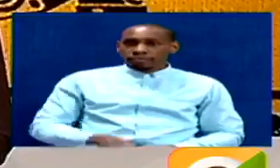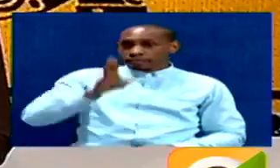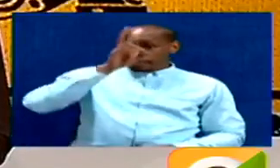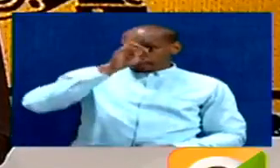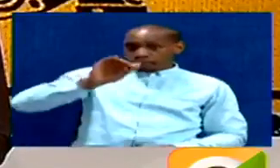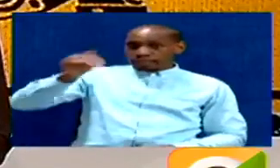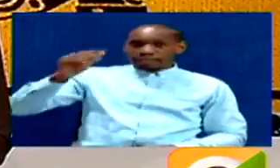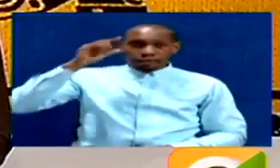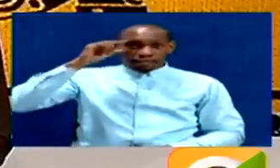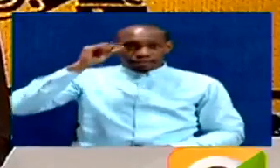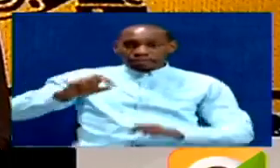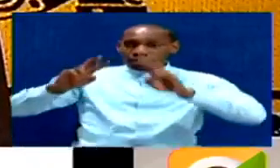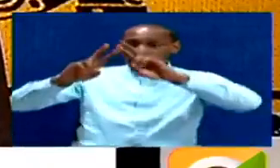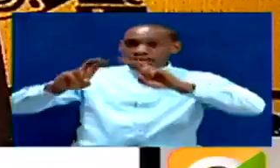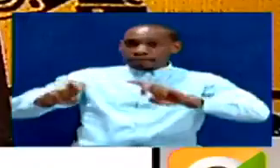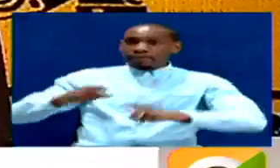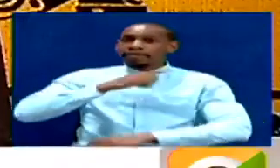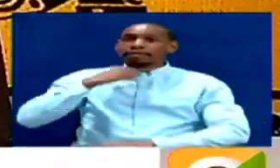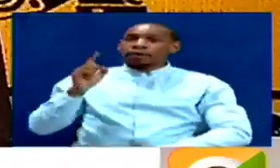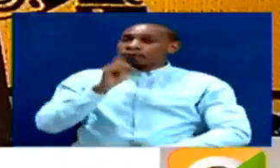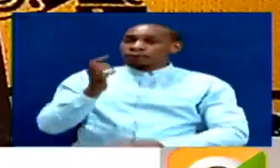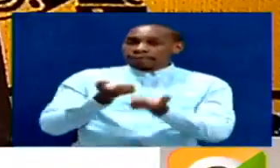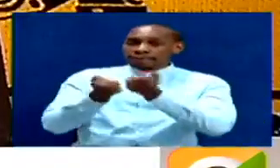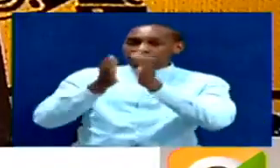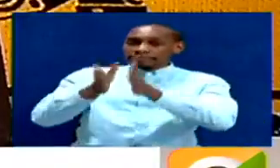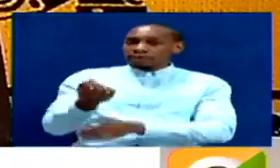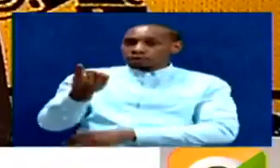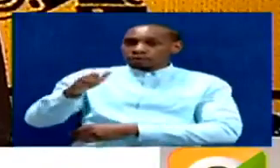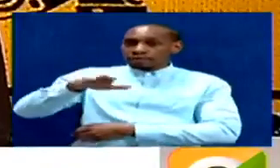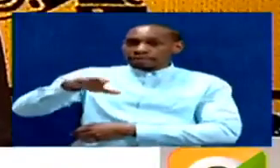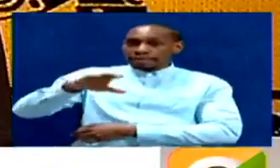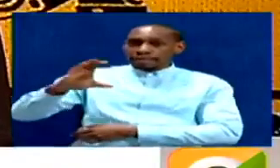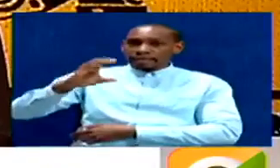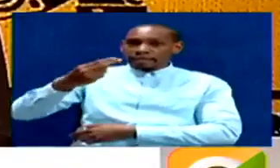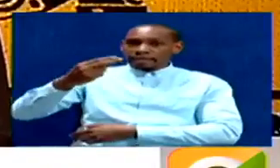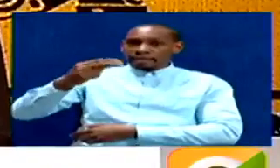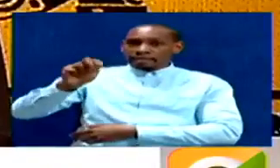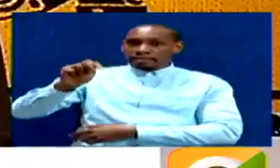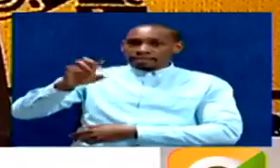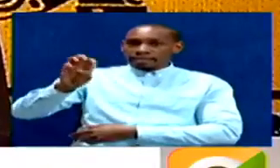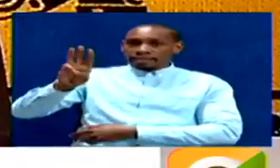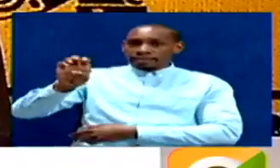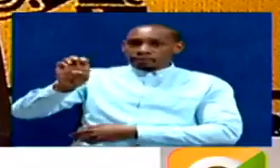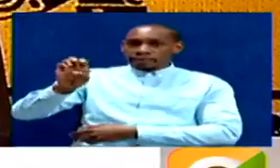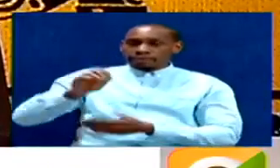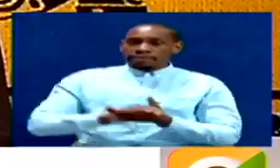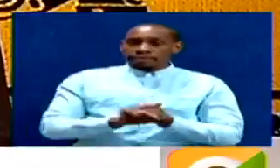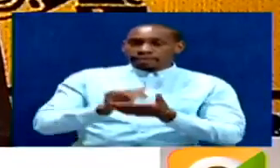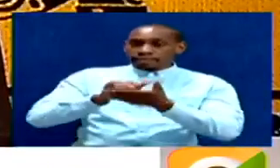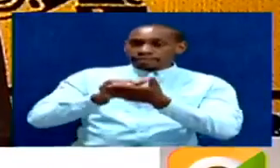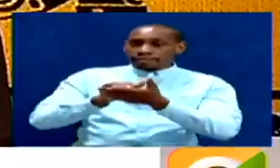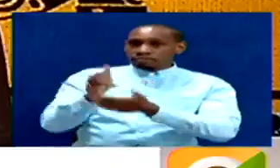Na polisi katika kaunti ya Mombasa wanachunguza mauaji tata mfanyibiashara mmoja katika eneo la Changamwe. Francis Kinuthia